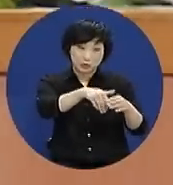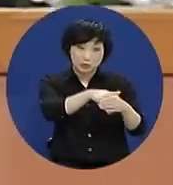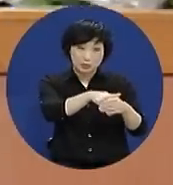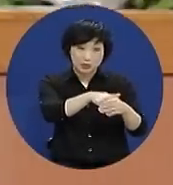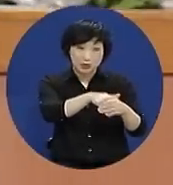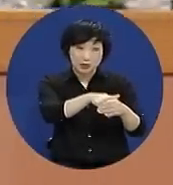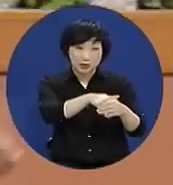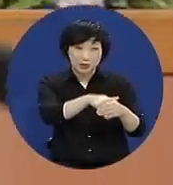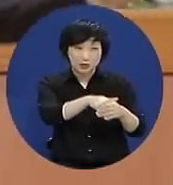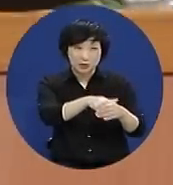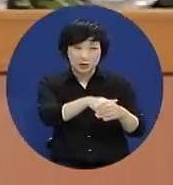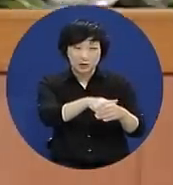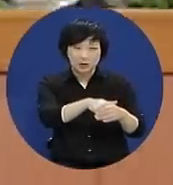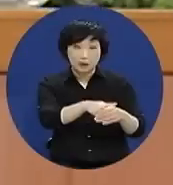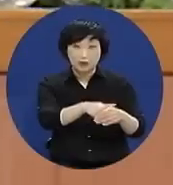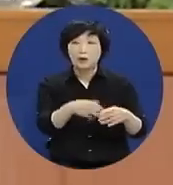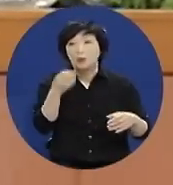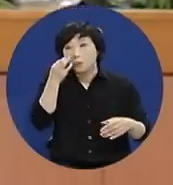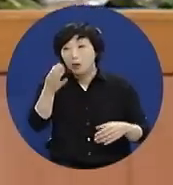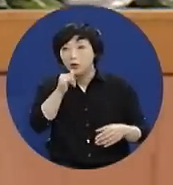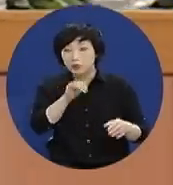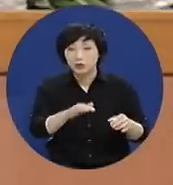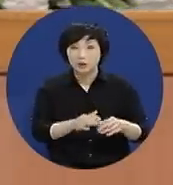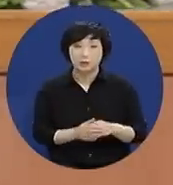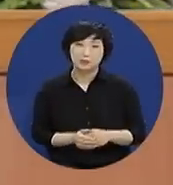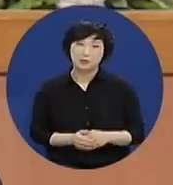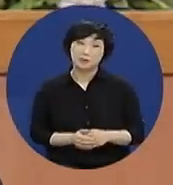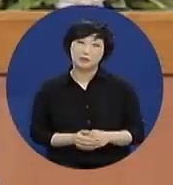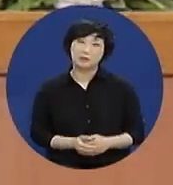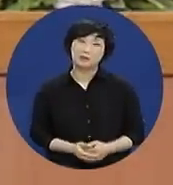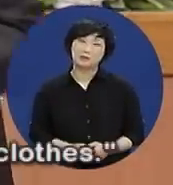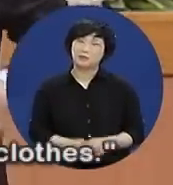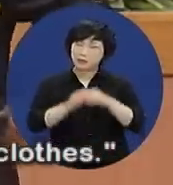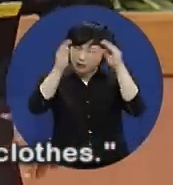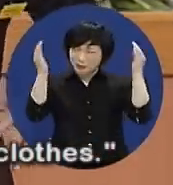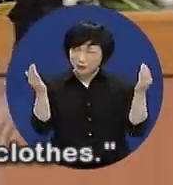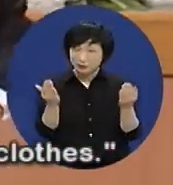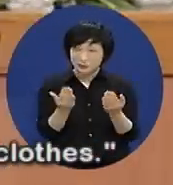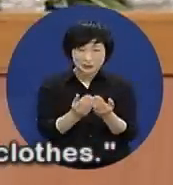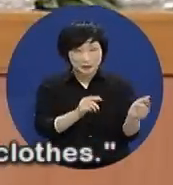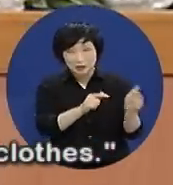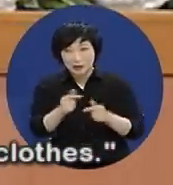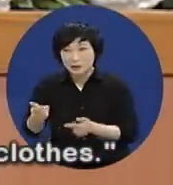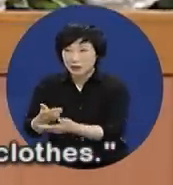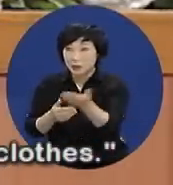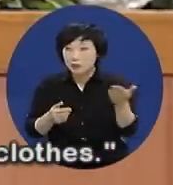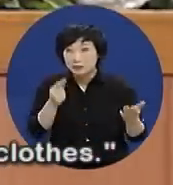起するところには多くの罪悪があります